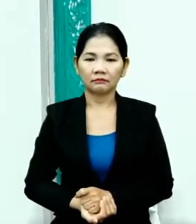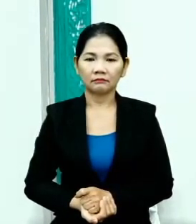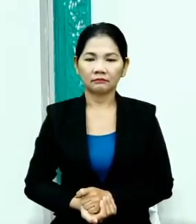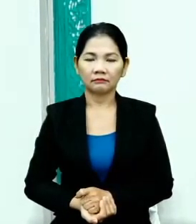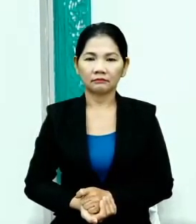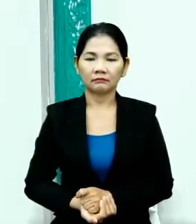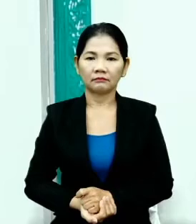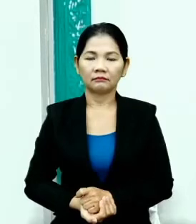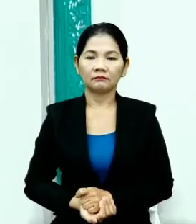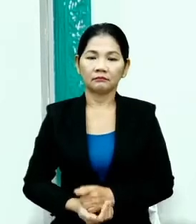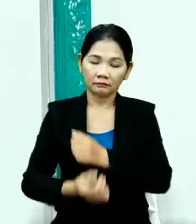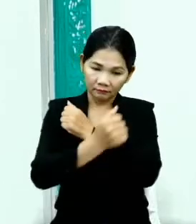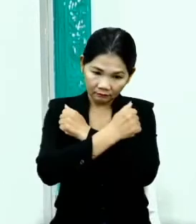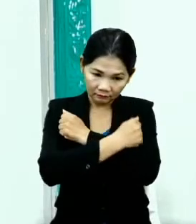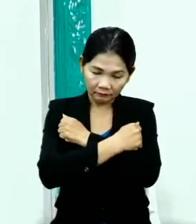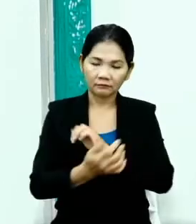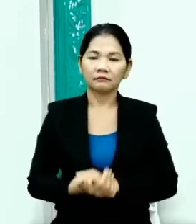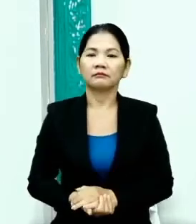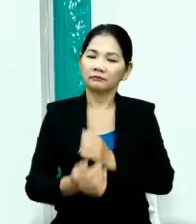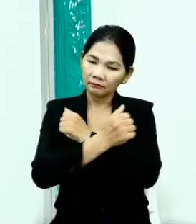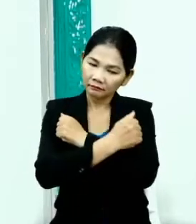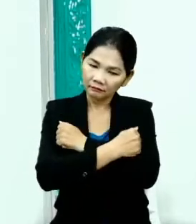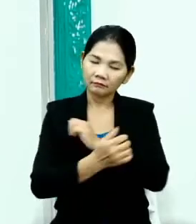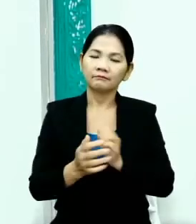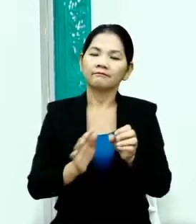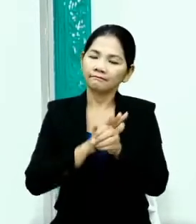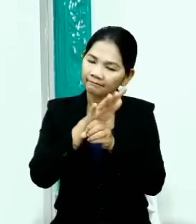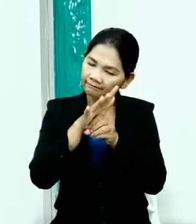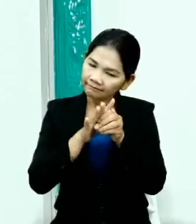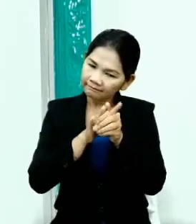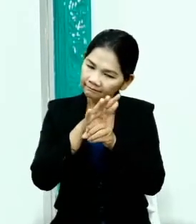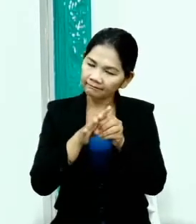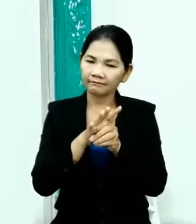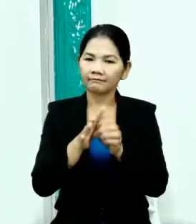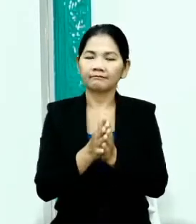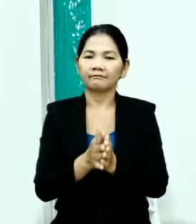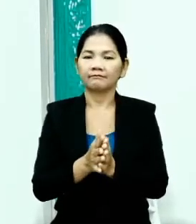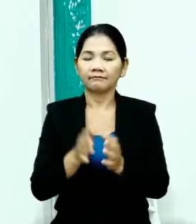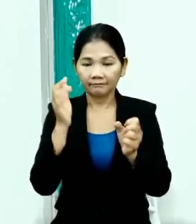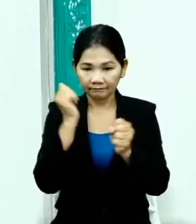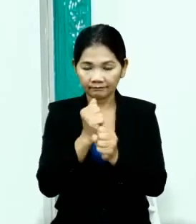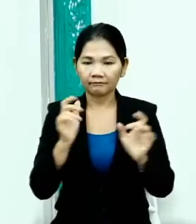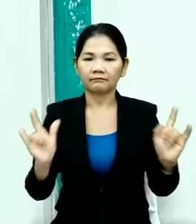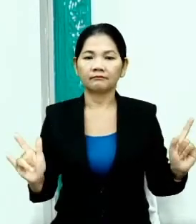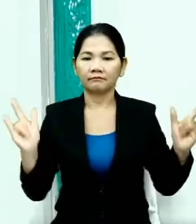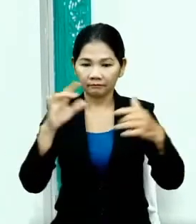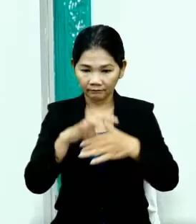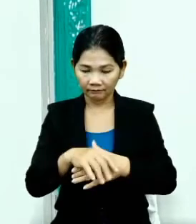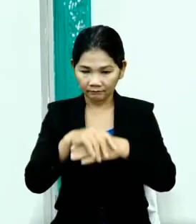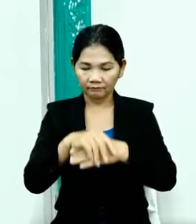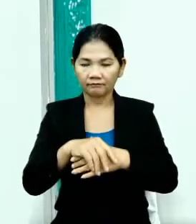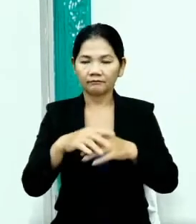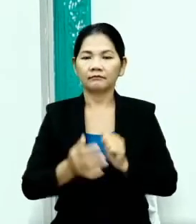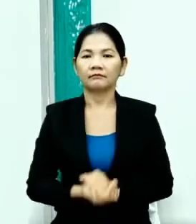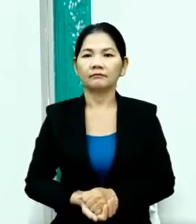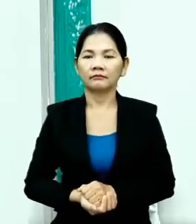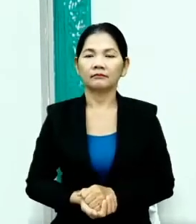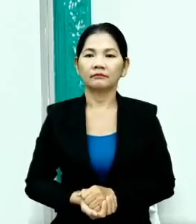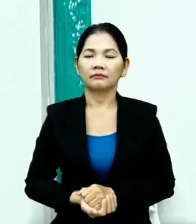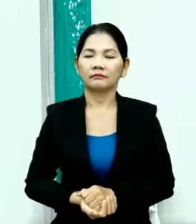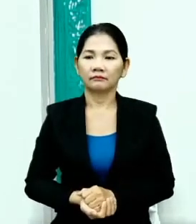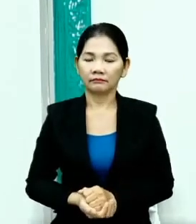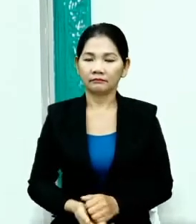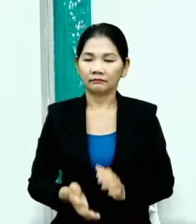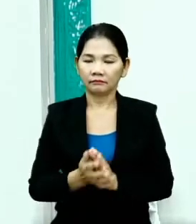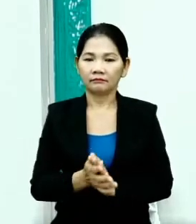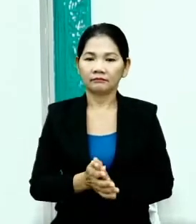Chà, sở lãnh. Chẳng còn sở đạp nè, sở lãnh như thà pinh chất, châu chất, ta tự bốn. Chà, đưa thà lời. Con sở